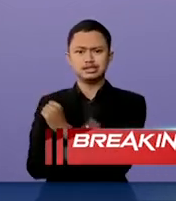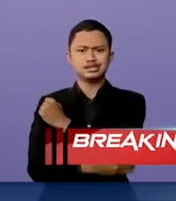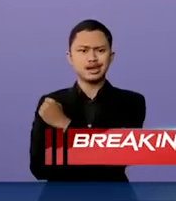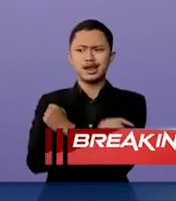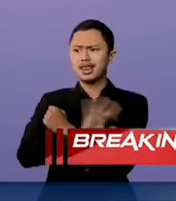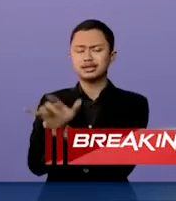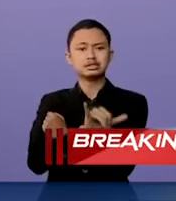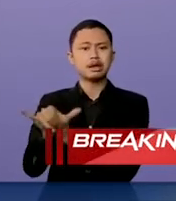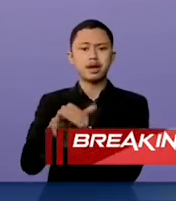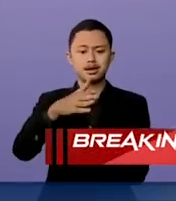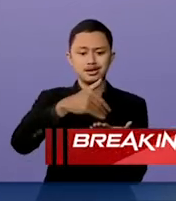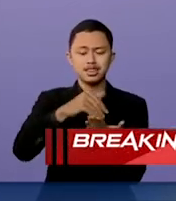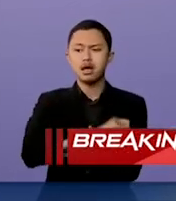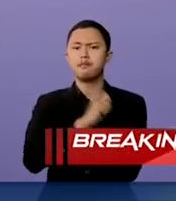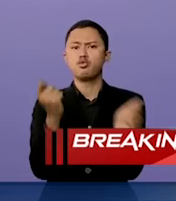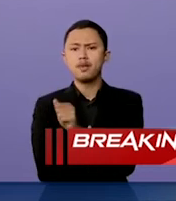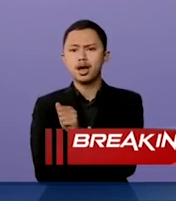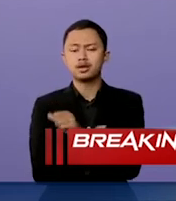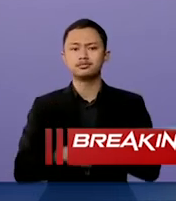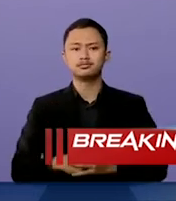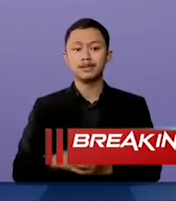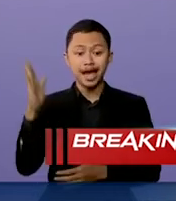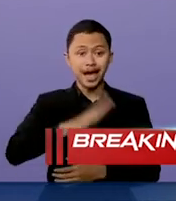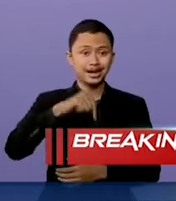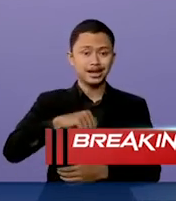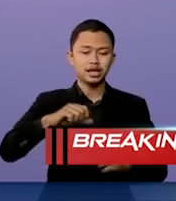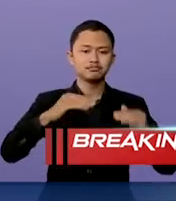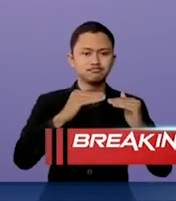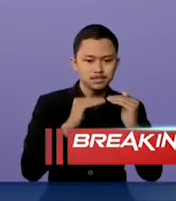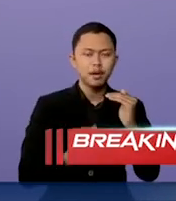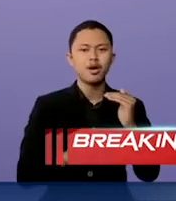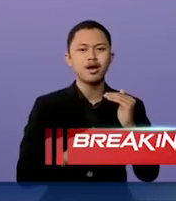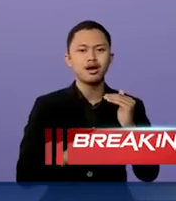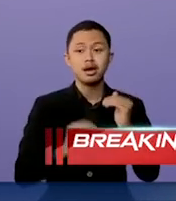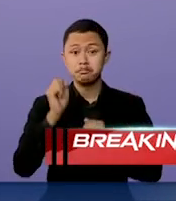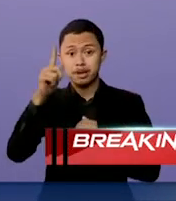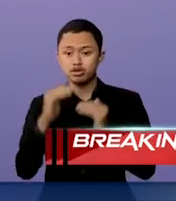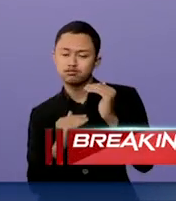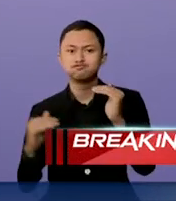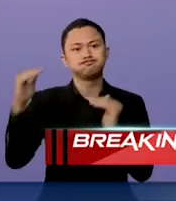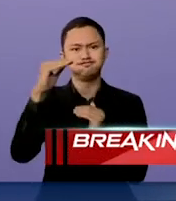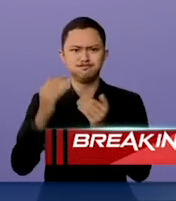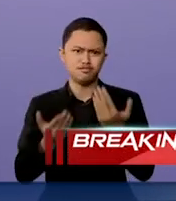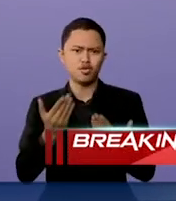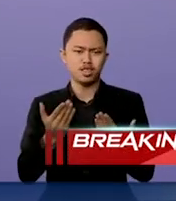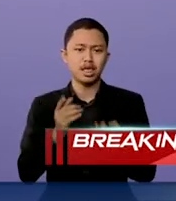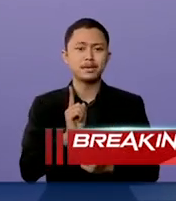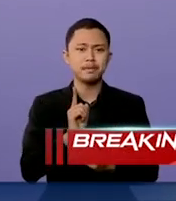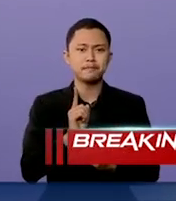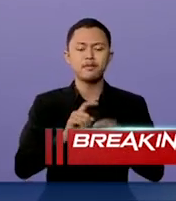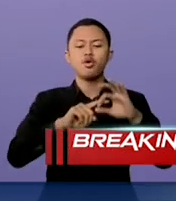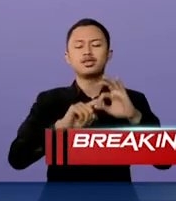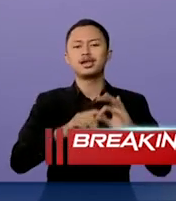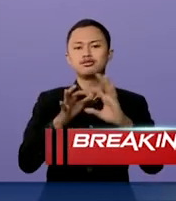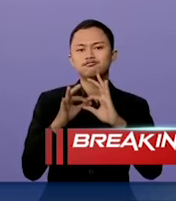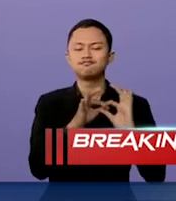saat ini bisa jadi yang tertinggi besok bisa sukses menghentikan penularan semua tergantung kerjasama semua